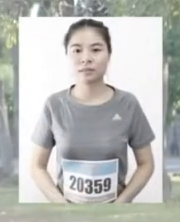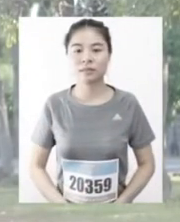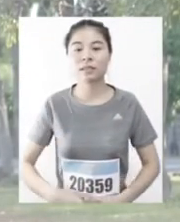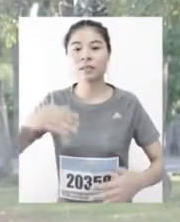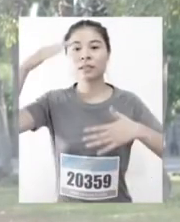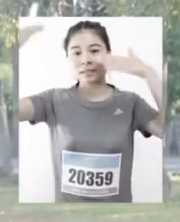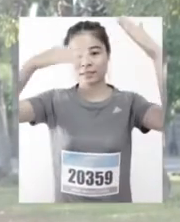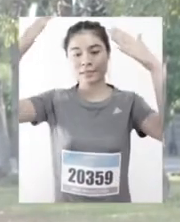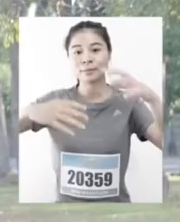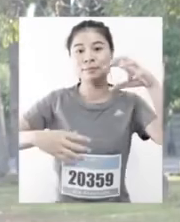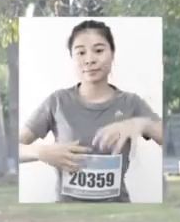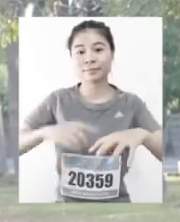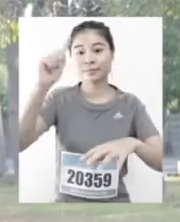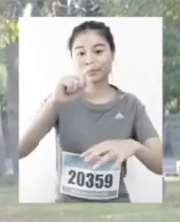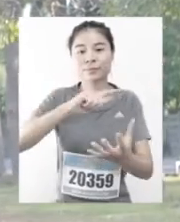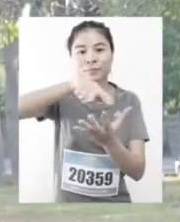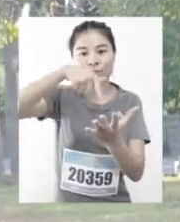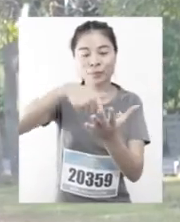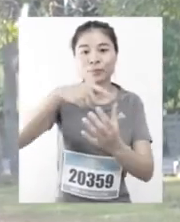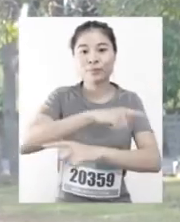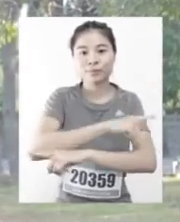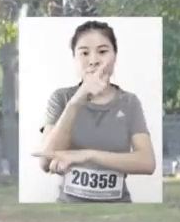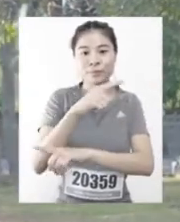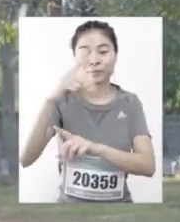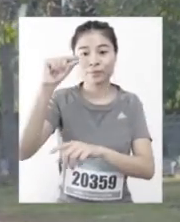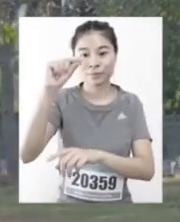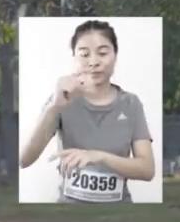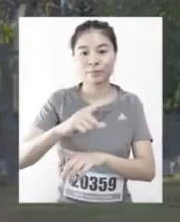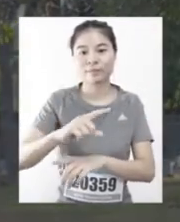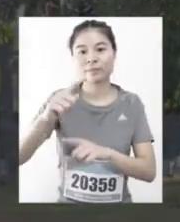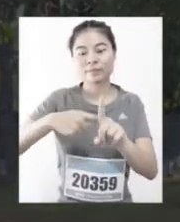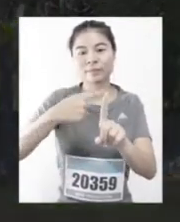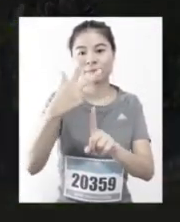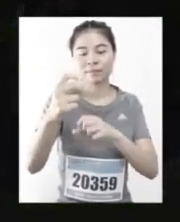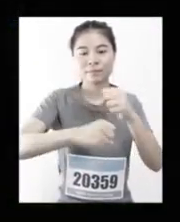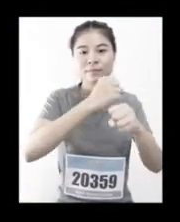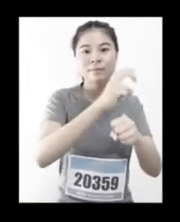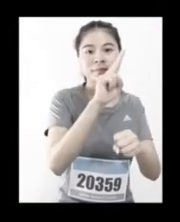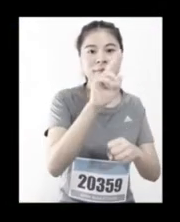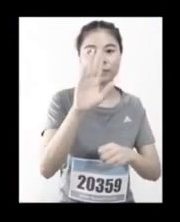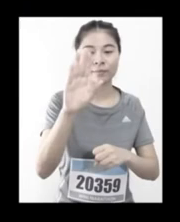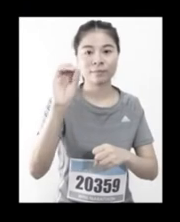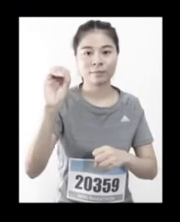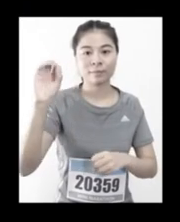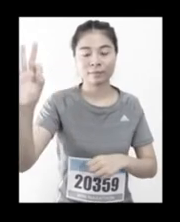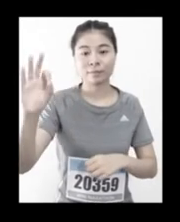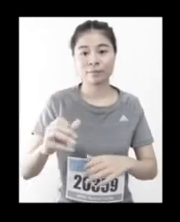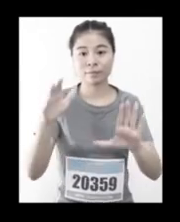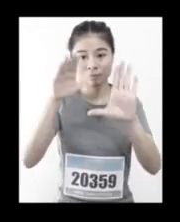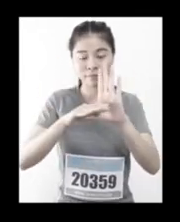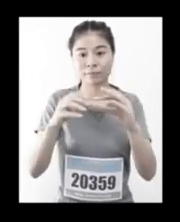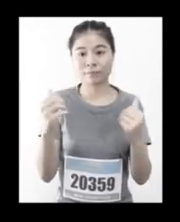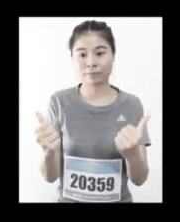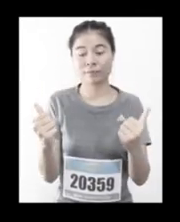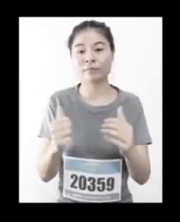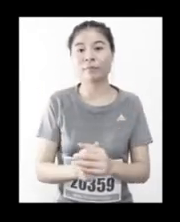มาวิ่งด้วยกันที่สวนลุมพินีวันอาทิตย์ที่20มีนาคม2559สมัครได้แล้ววันนี้ติดตามรายละเอียดเพิ่มเติมที่